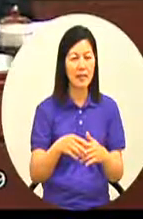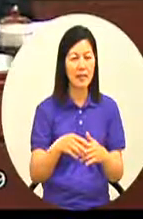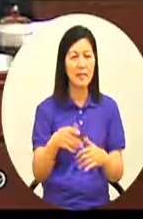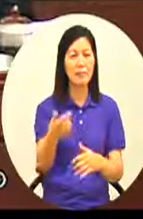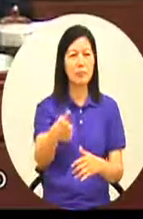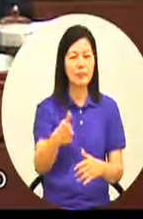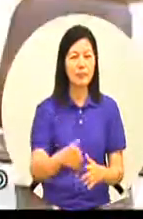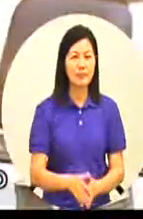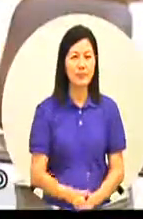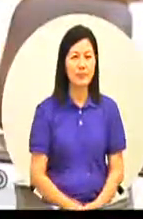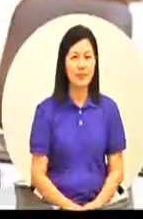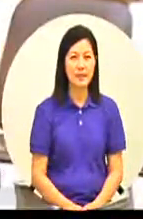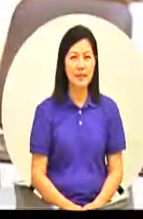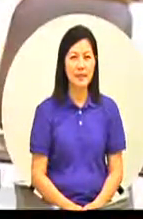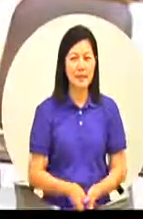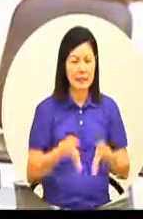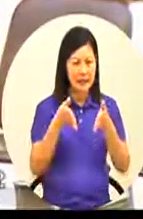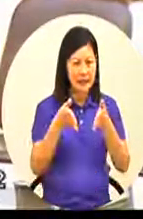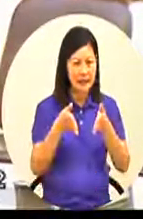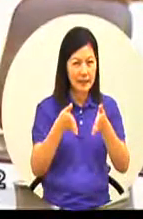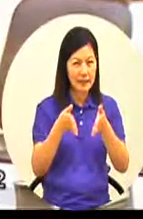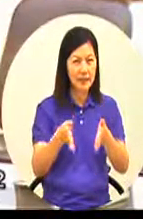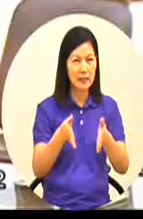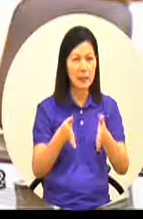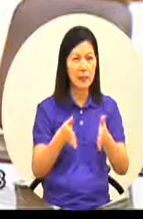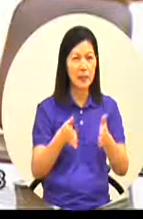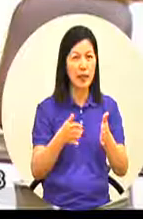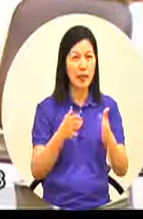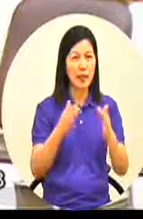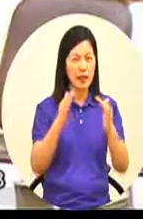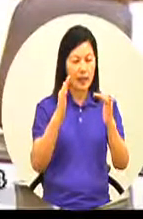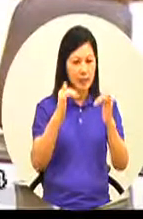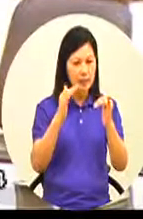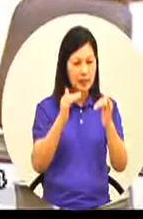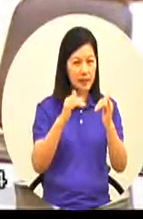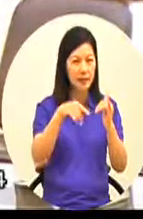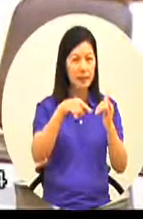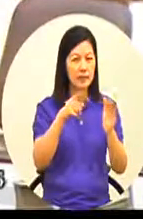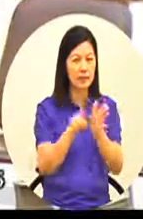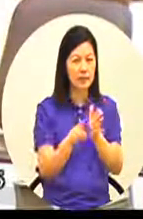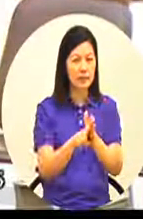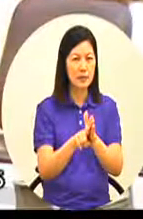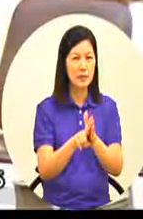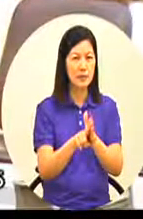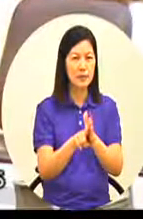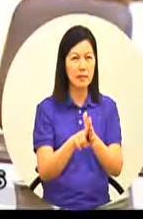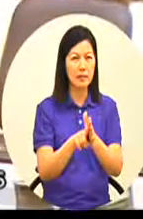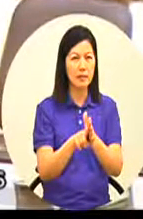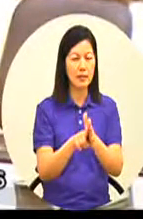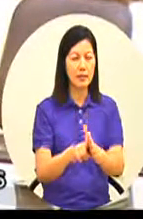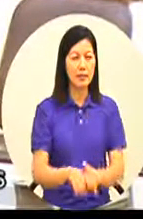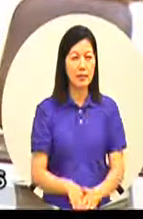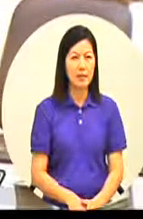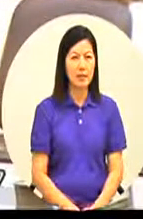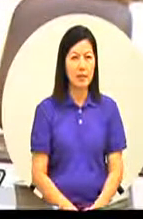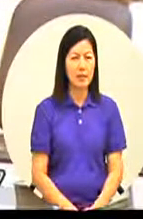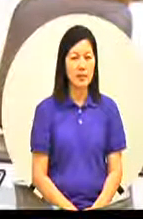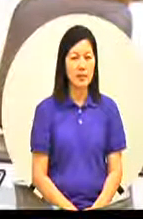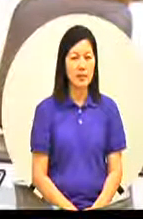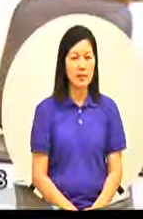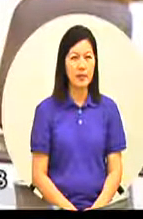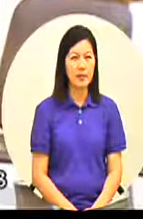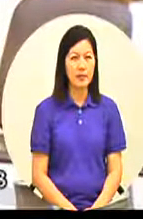就是光是在他在祭典的时候的、就是这个，唔